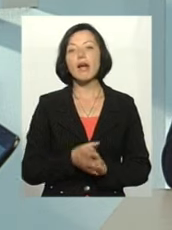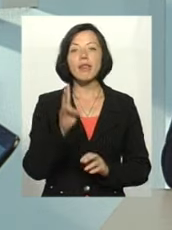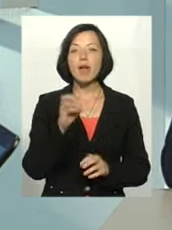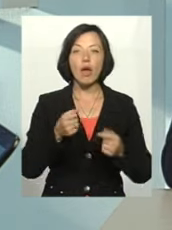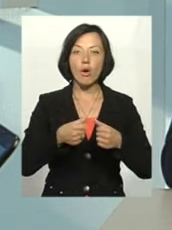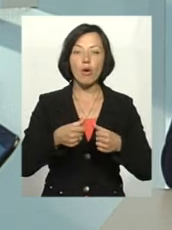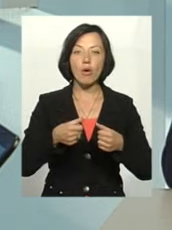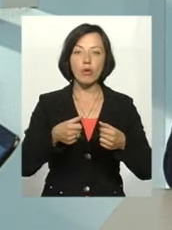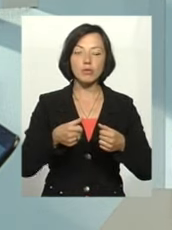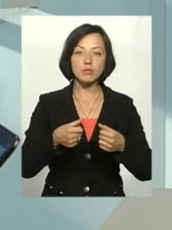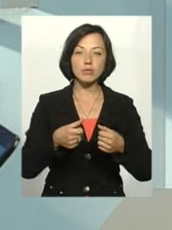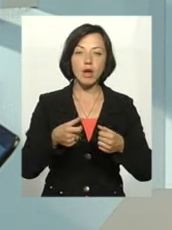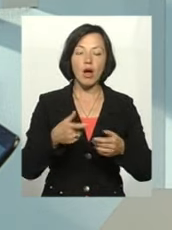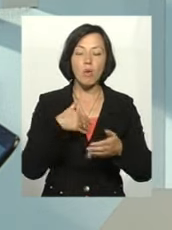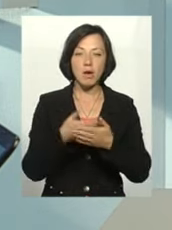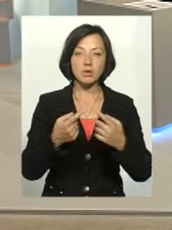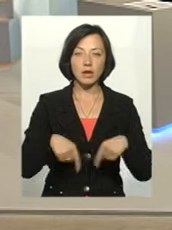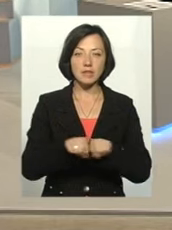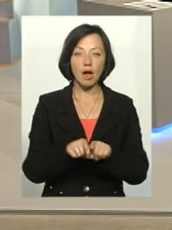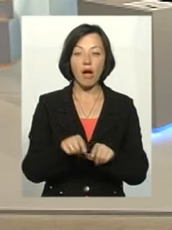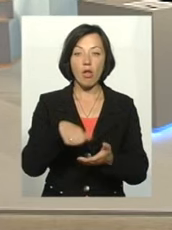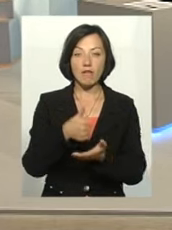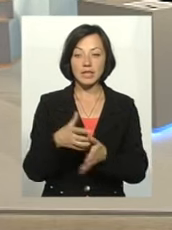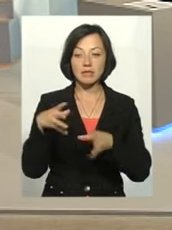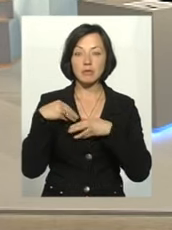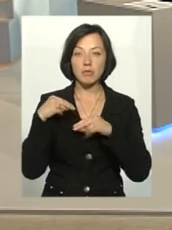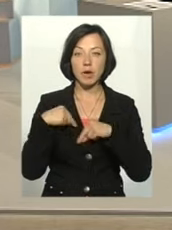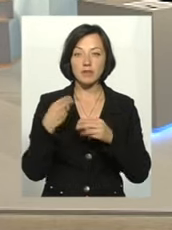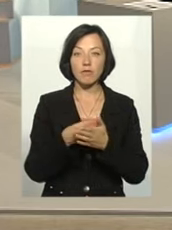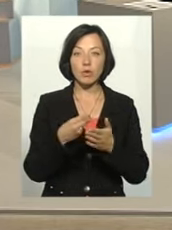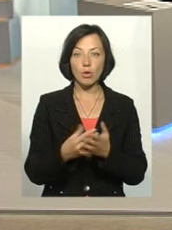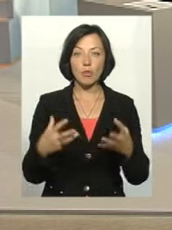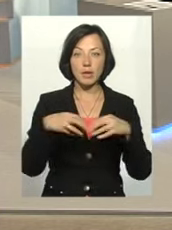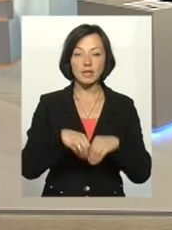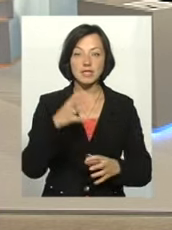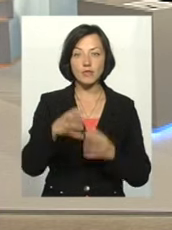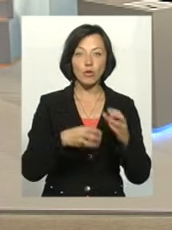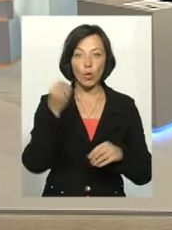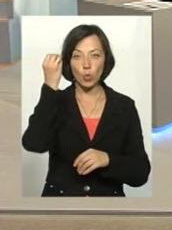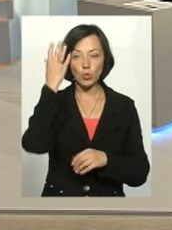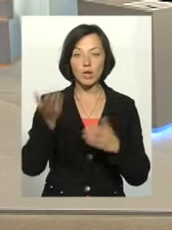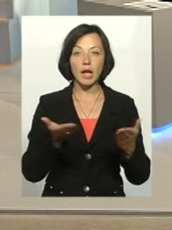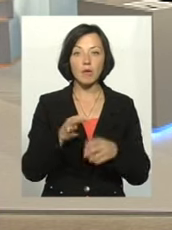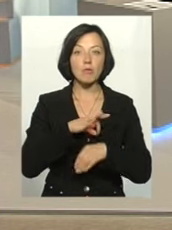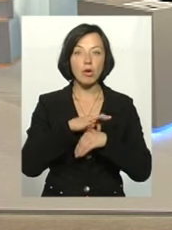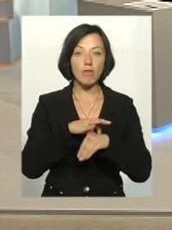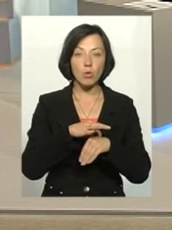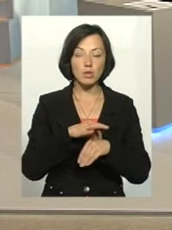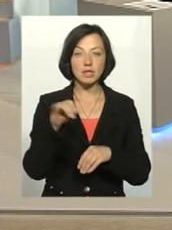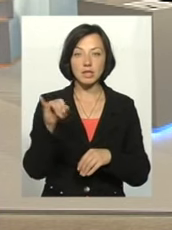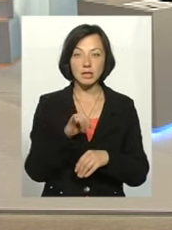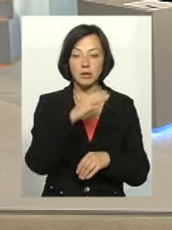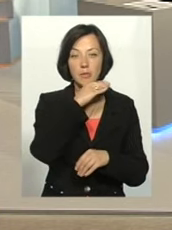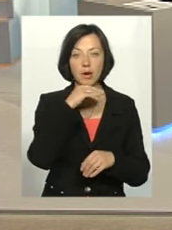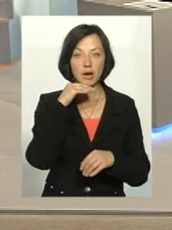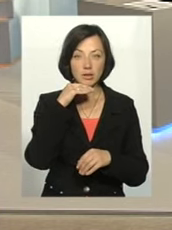організацій. І саме головне – це ось наша зараз спільна співпраця з Фондом об'єднання світових культур, які проводить, як і